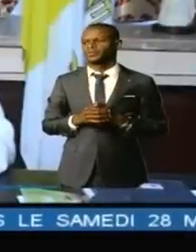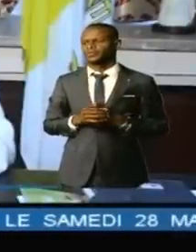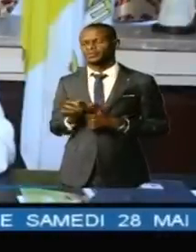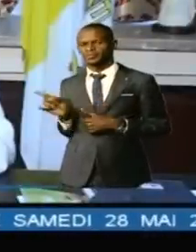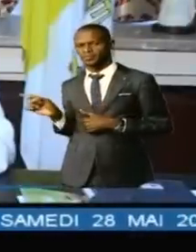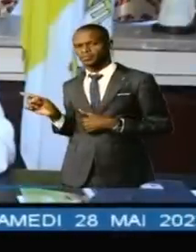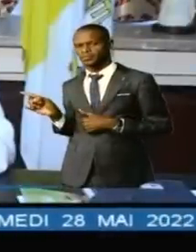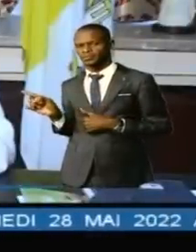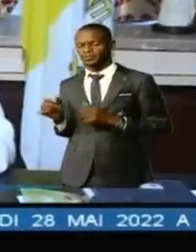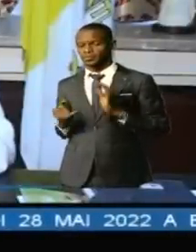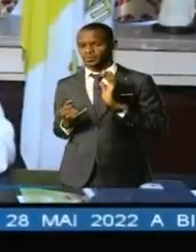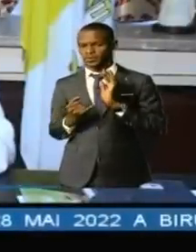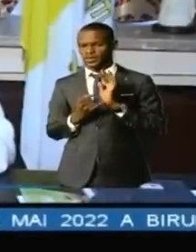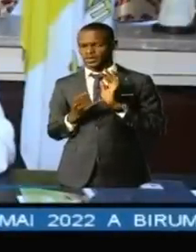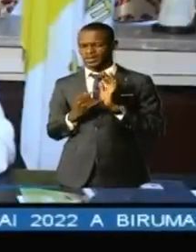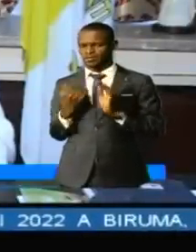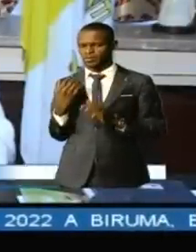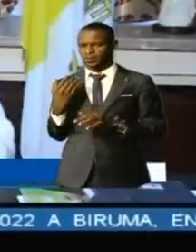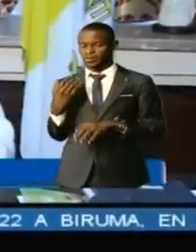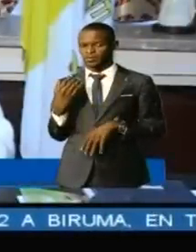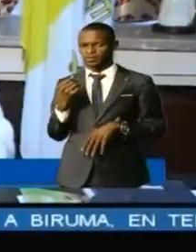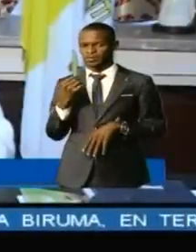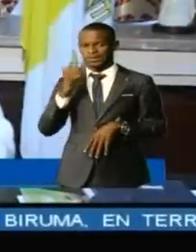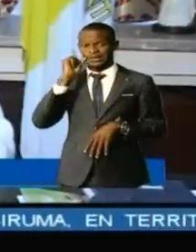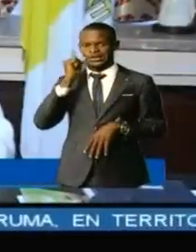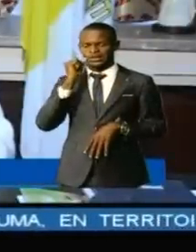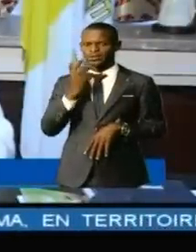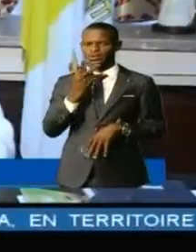Samedi 2 juillet 2022,